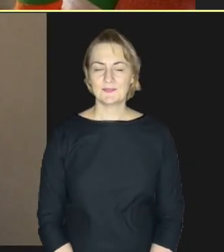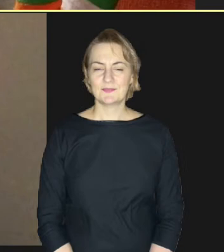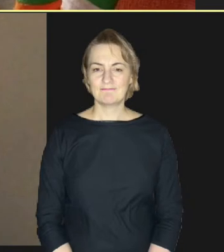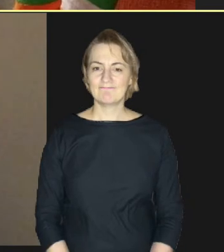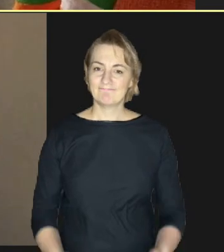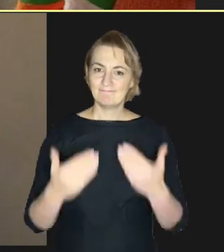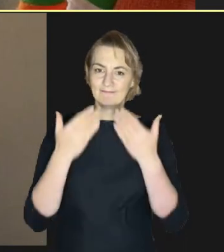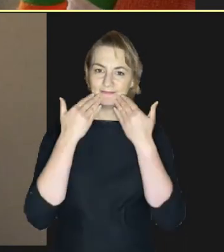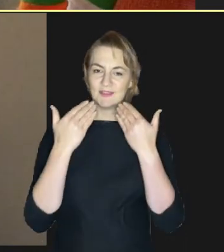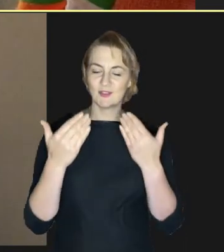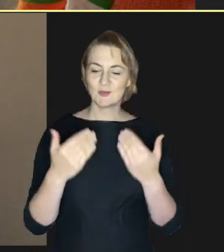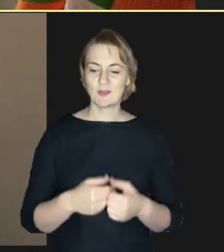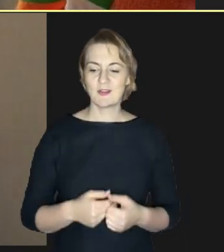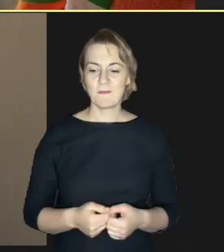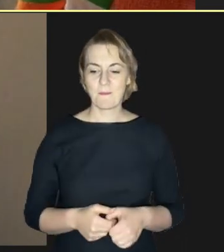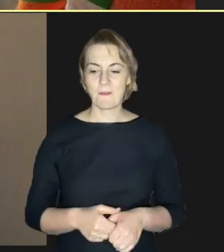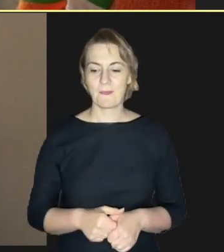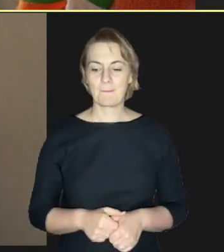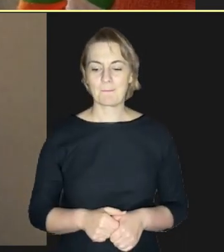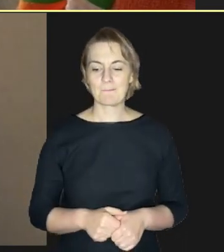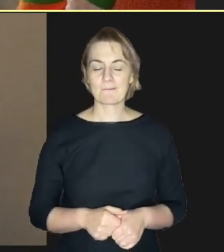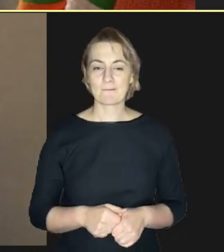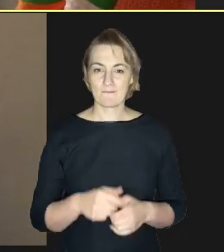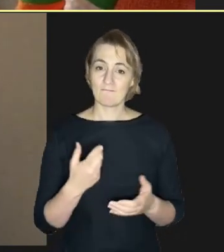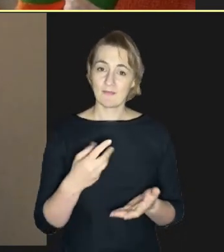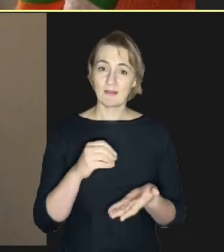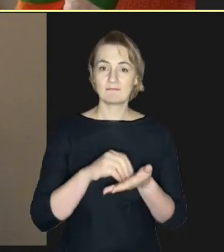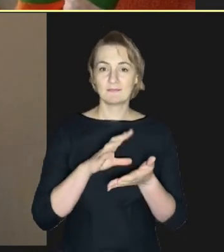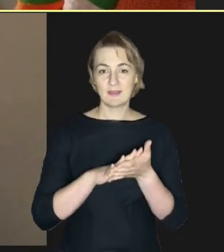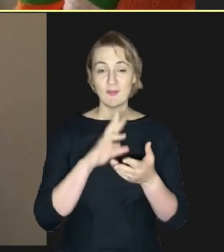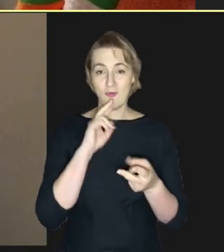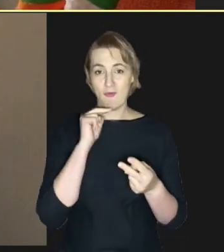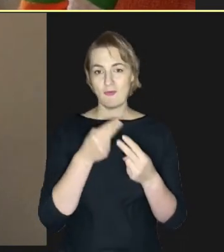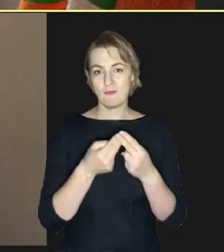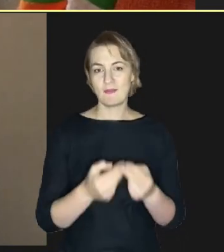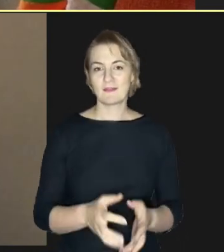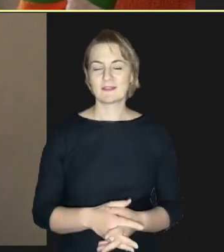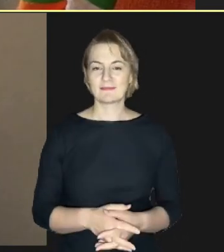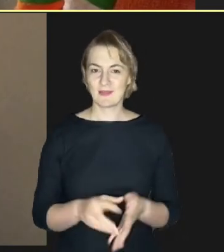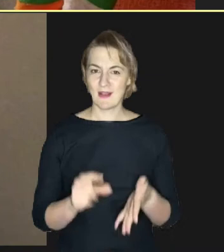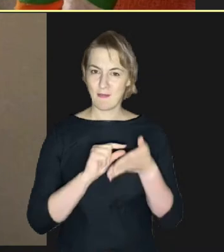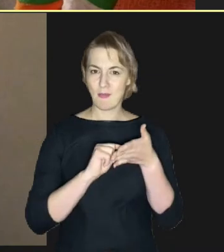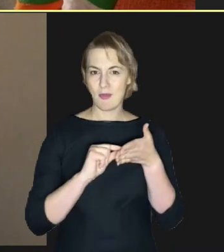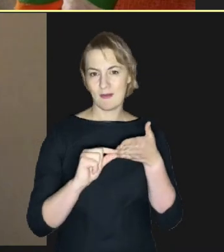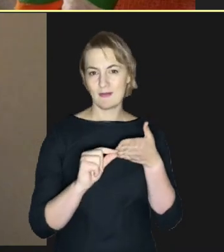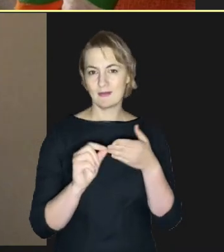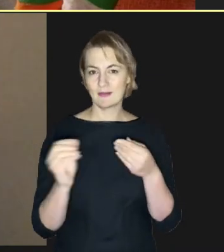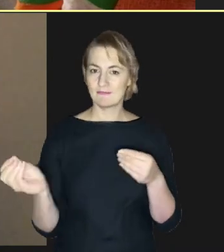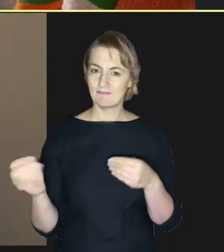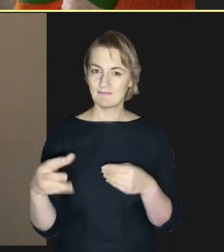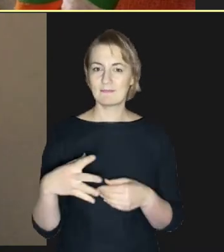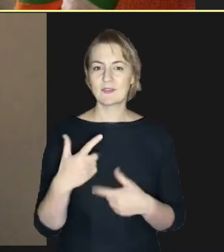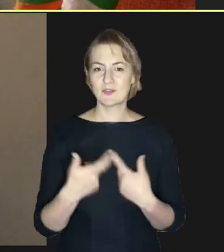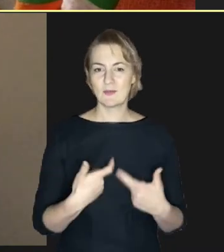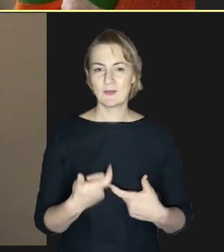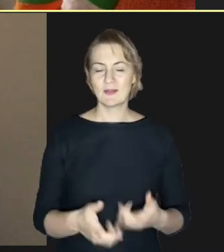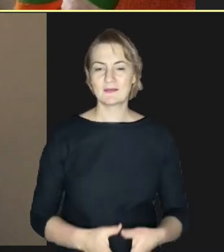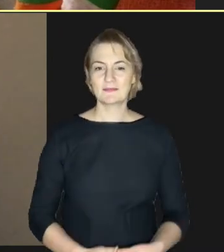Dziękuję bardzo. To myślę, że może zapiszę to też w komentarzu albo link, podam link do tego filmiku.